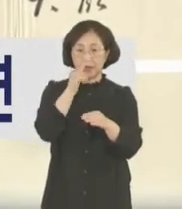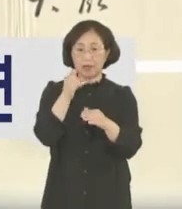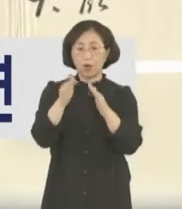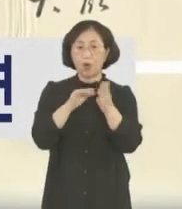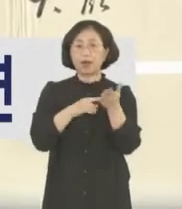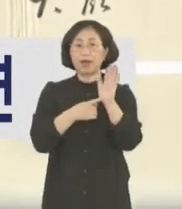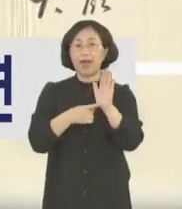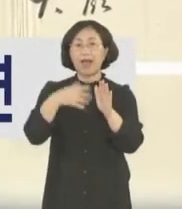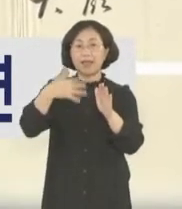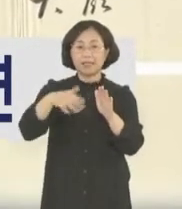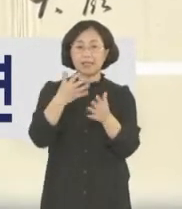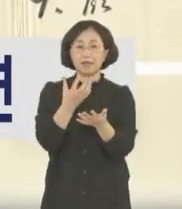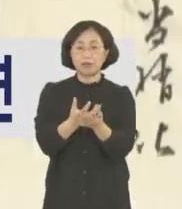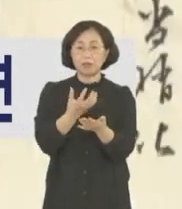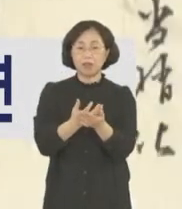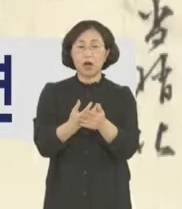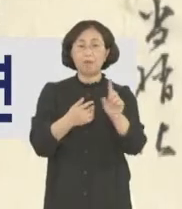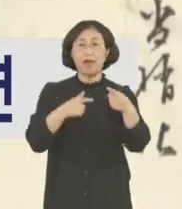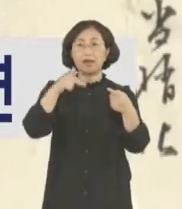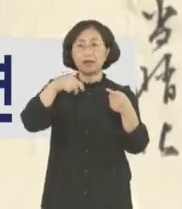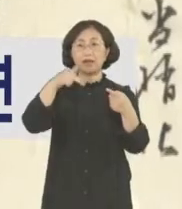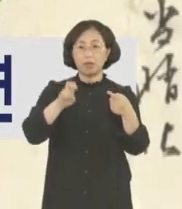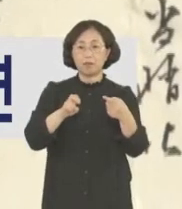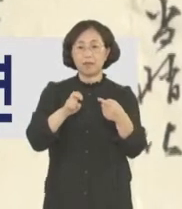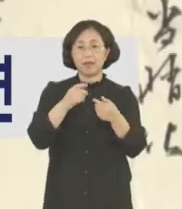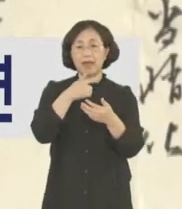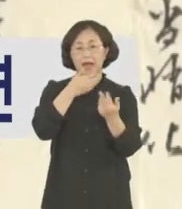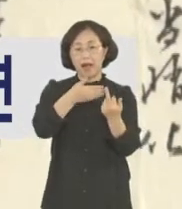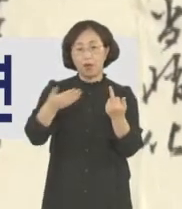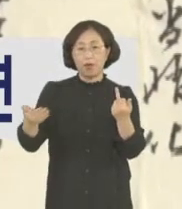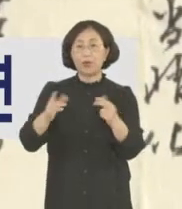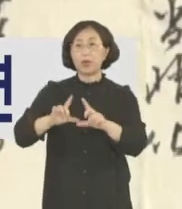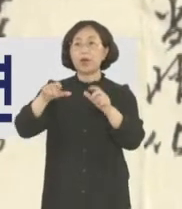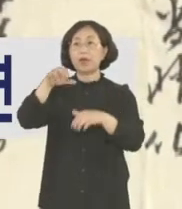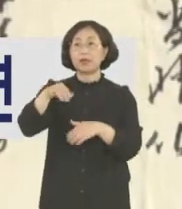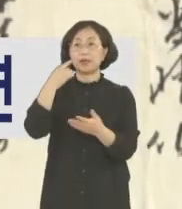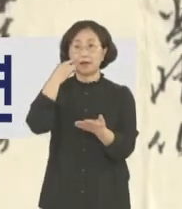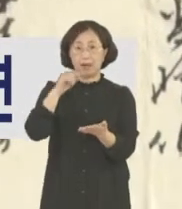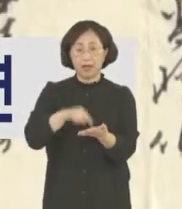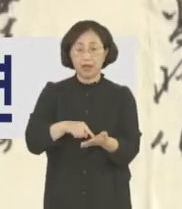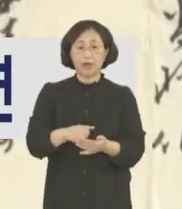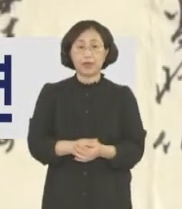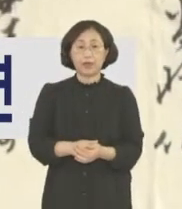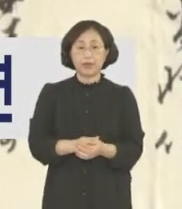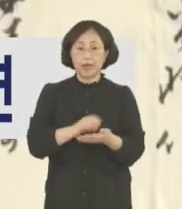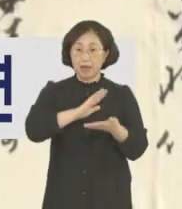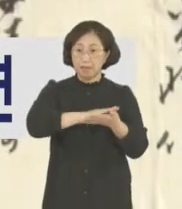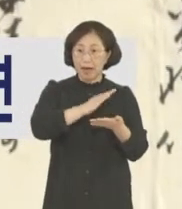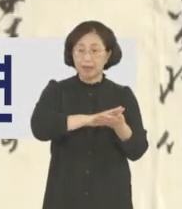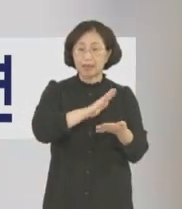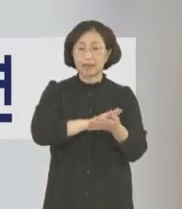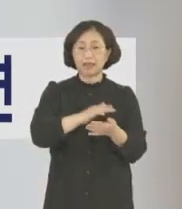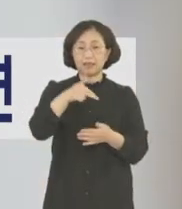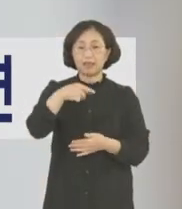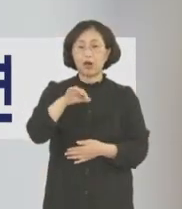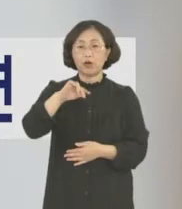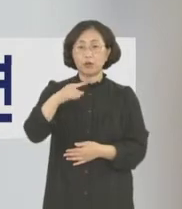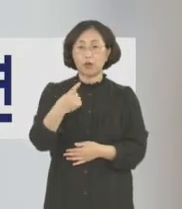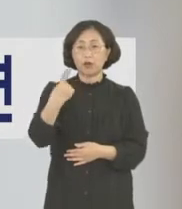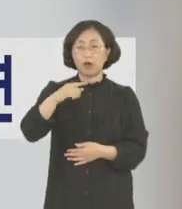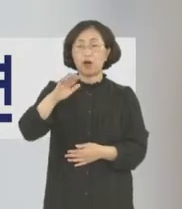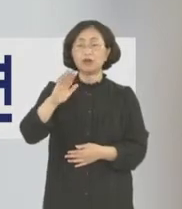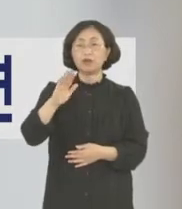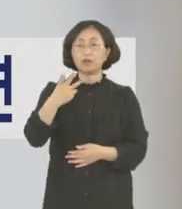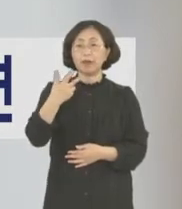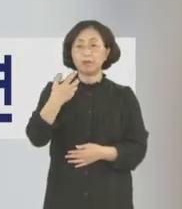일제강점기 문서 100여점이 강원도 동해시에서 발견됐습니다 송자 대전파는 조선 정조 1789년